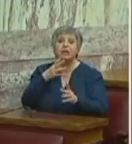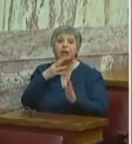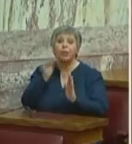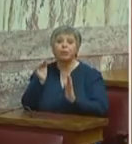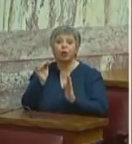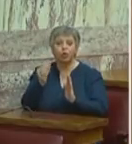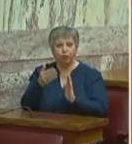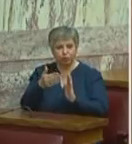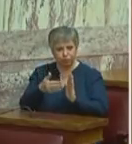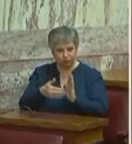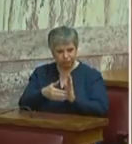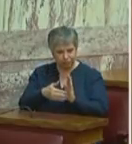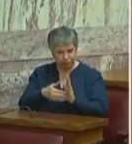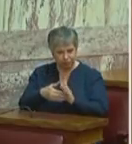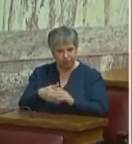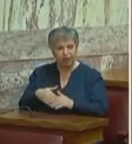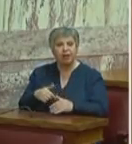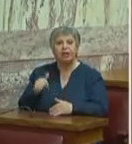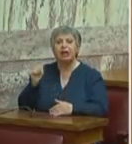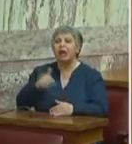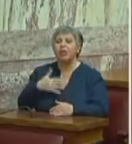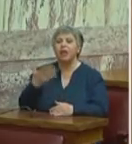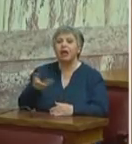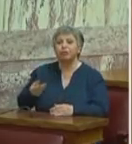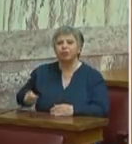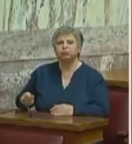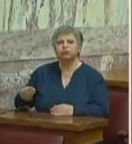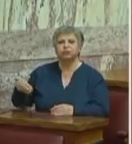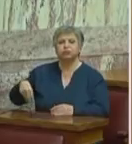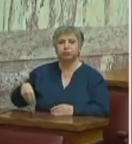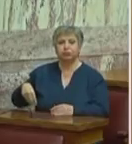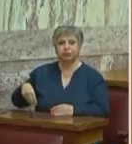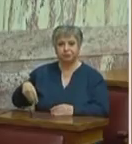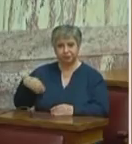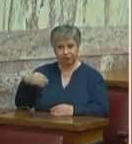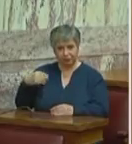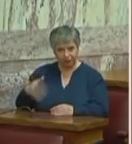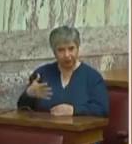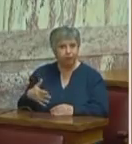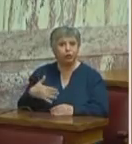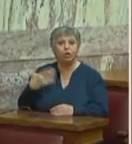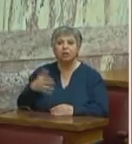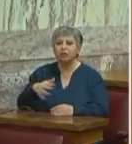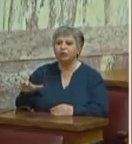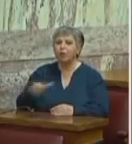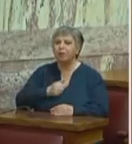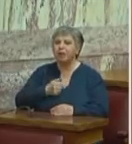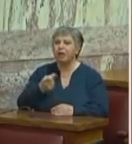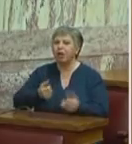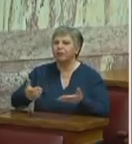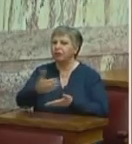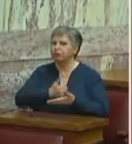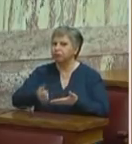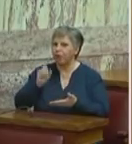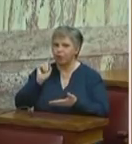Σε ό,τι αφορά τα εγκλήματα της δωροληψίας και δωροδοκίας και της νομιμοποίησης παράνομων εσόδων, δεν